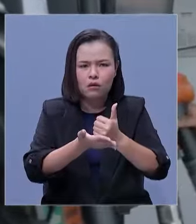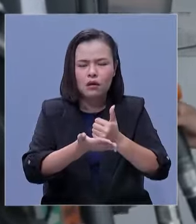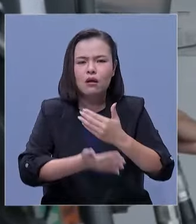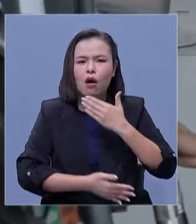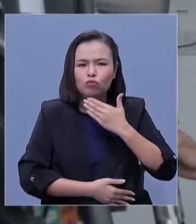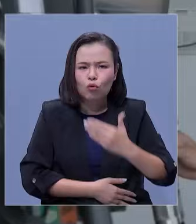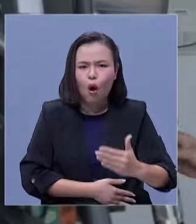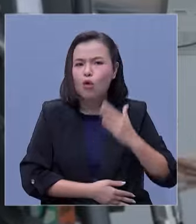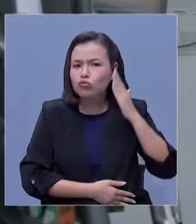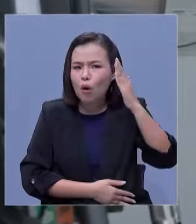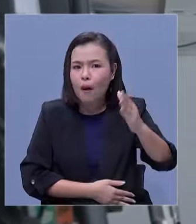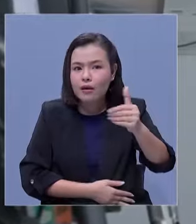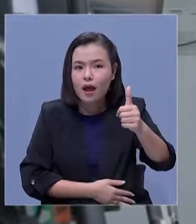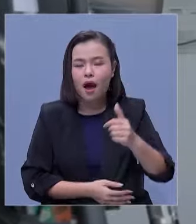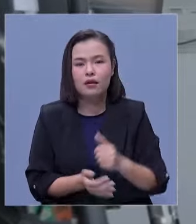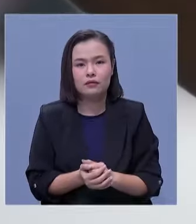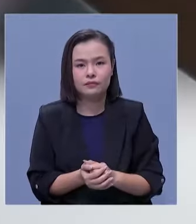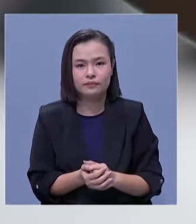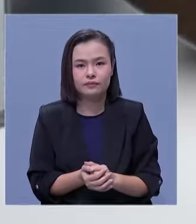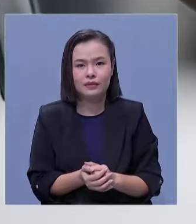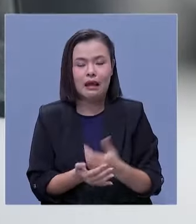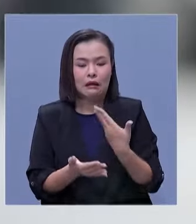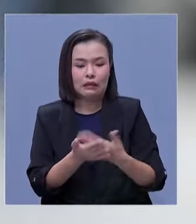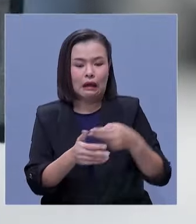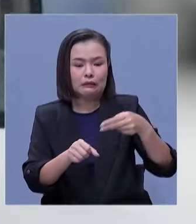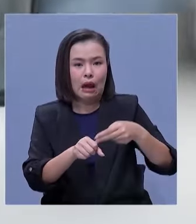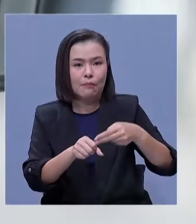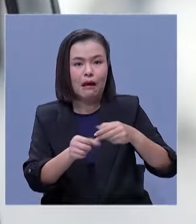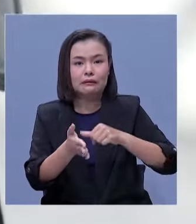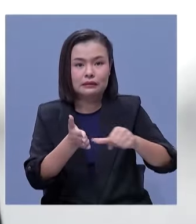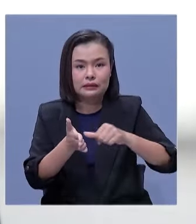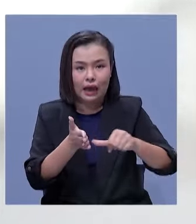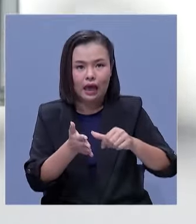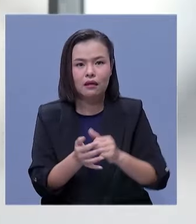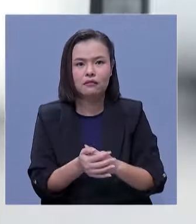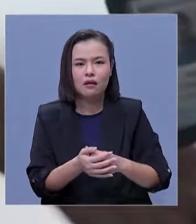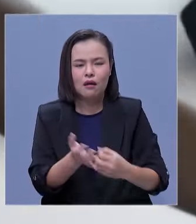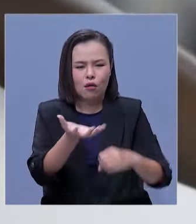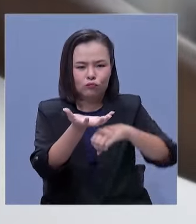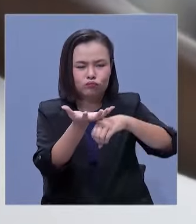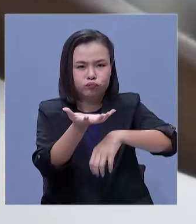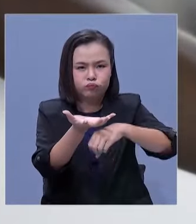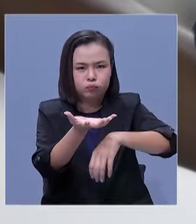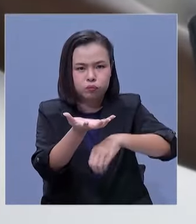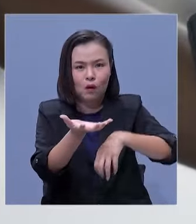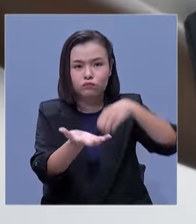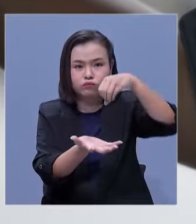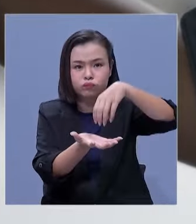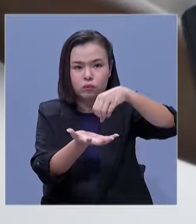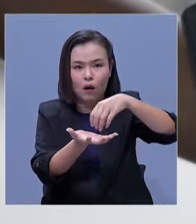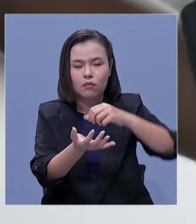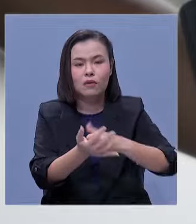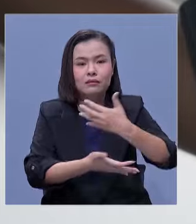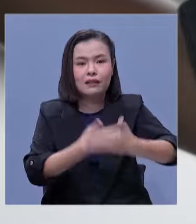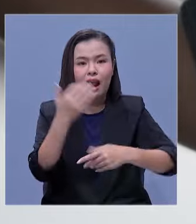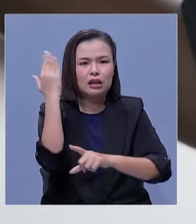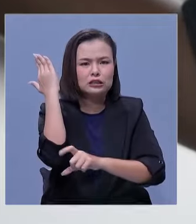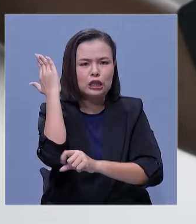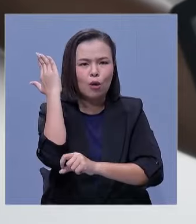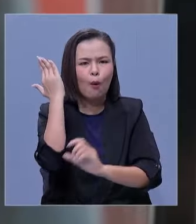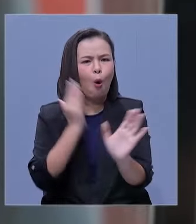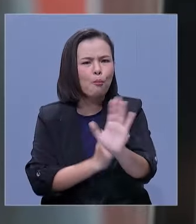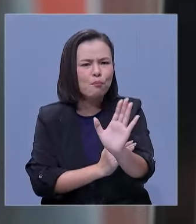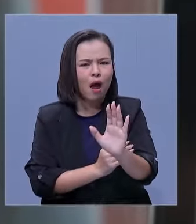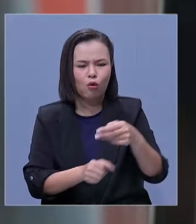ครับอย่างเช่นเร่งปรับโครงสร้างราคาน้ำมันลดค่าการกลั่นไม่อ้างอิงราคาน้ำมันจากตลาดสิงคโปร์จัด